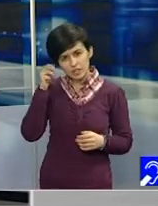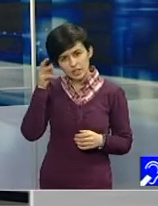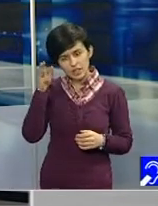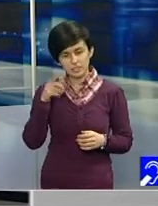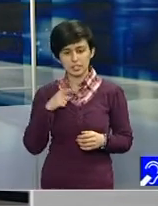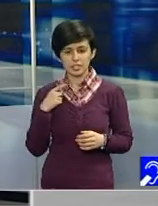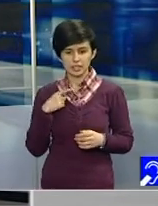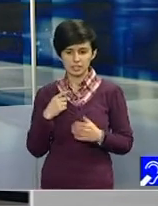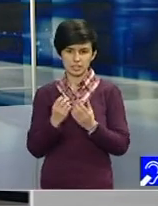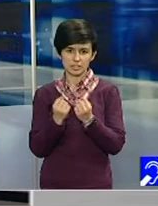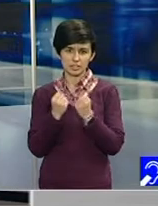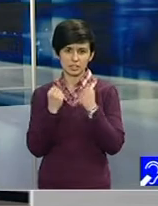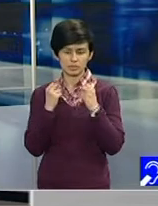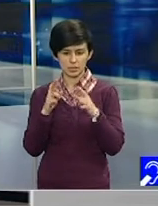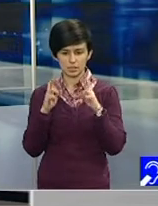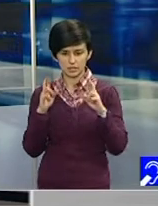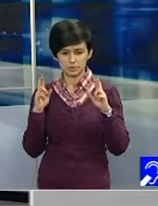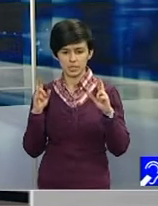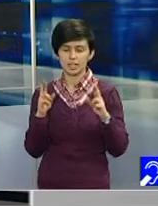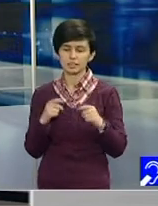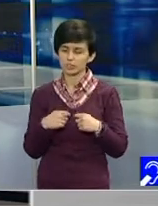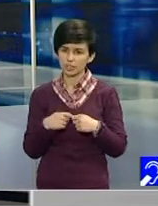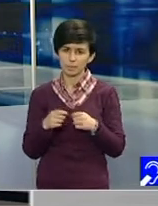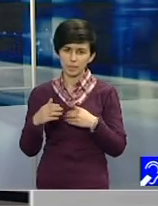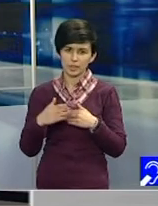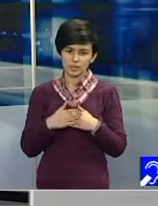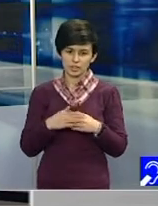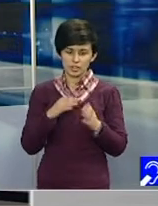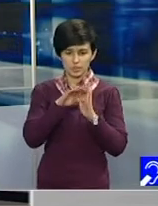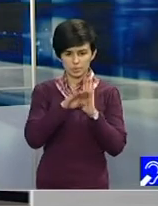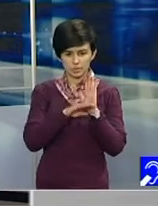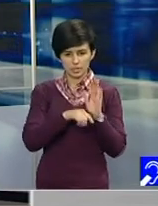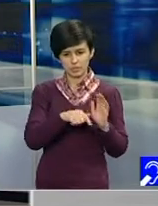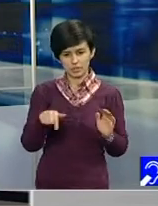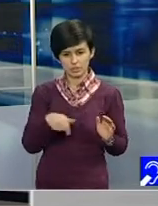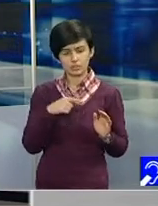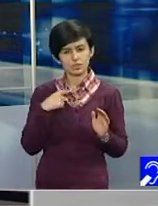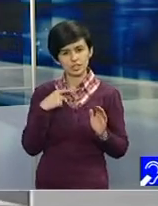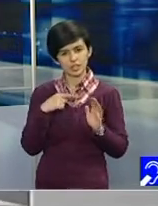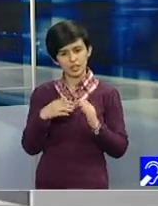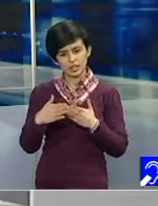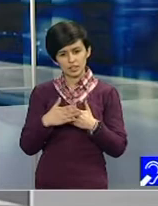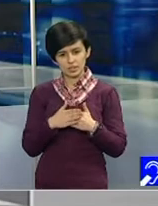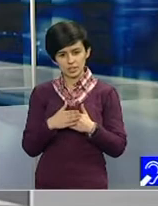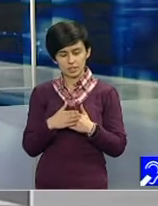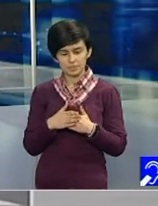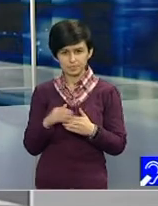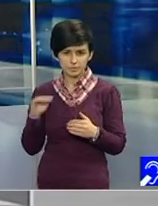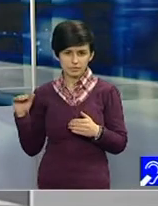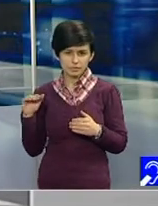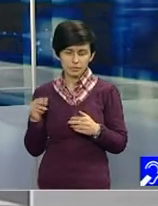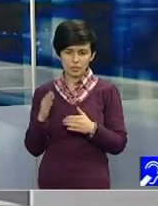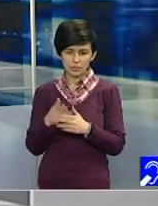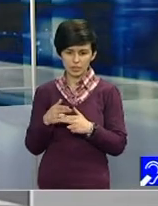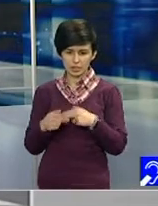tu, speranță. Și că totul în jurul programelor noastre este în jurul copilului bolnav cu cancer. În mall-uri, dar nu doar în mall-uri,